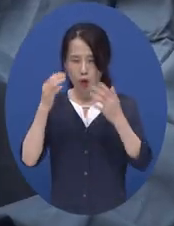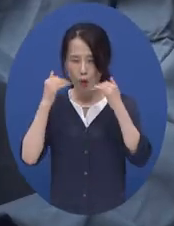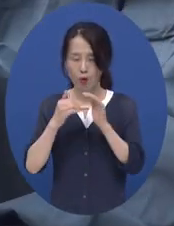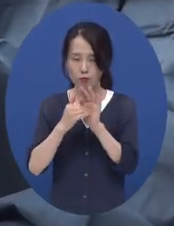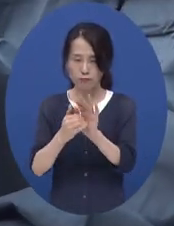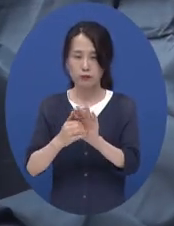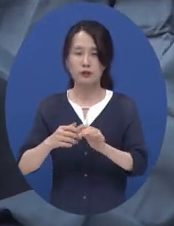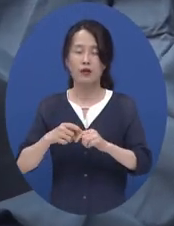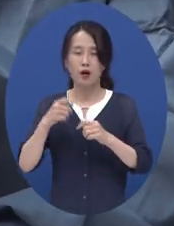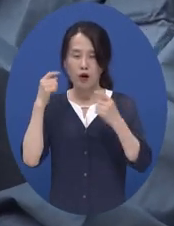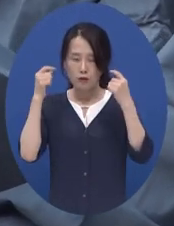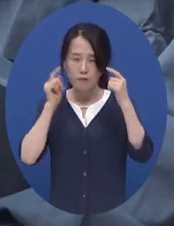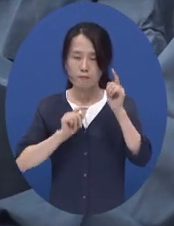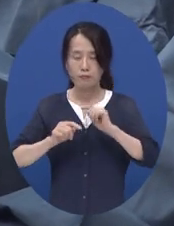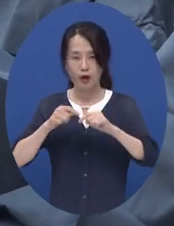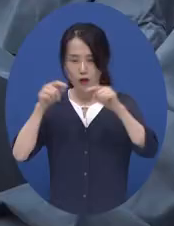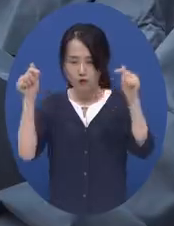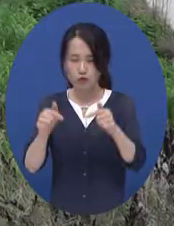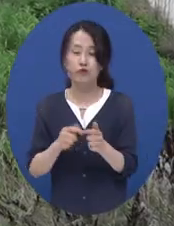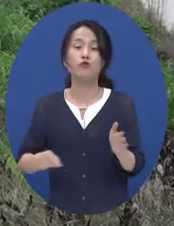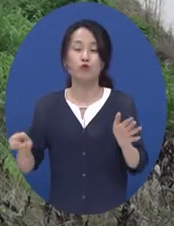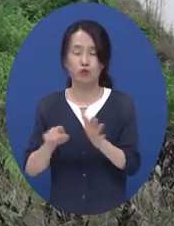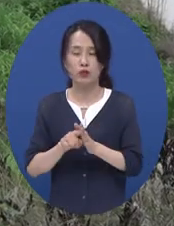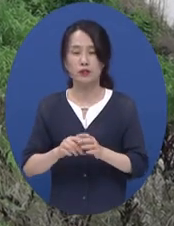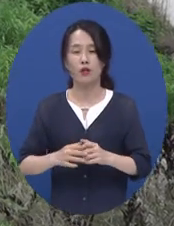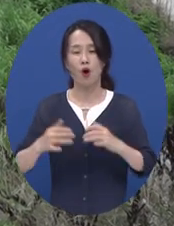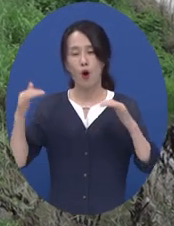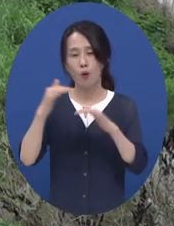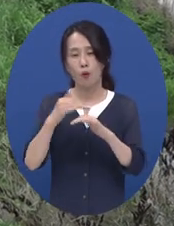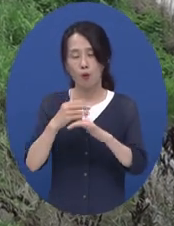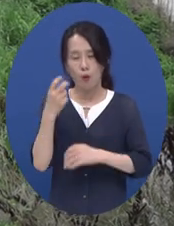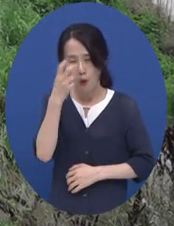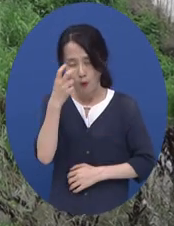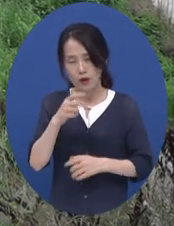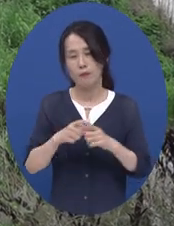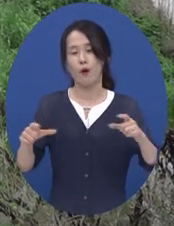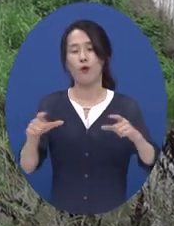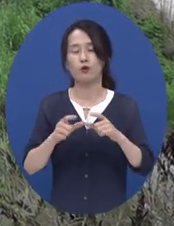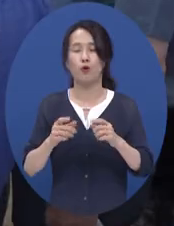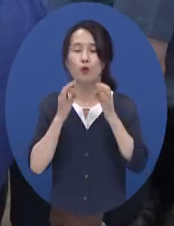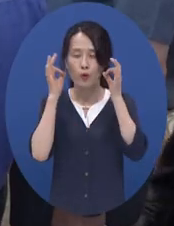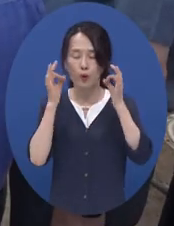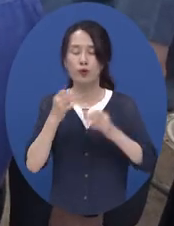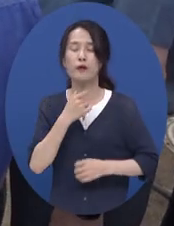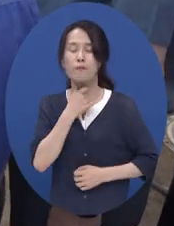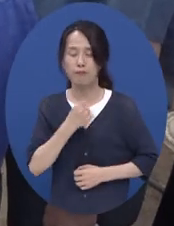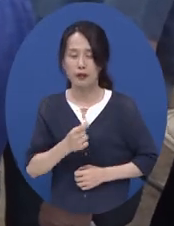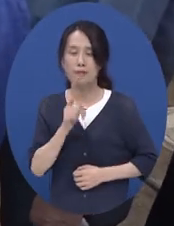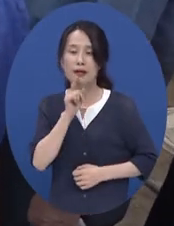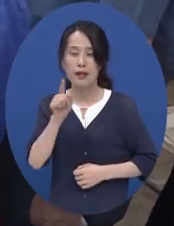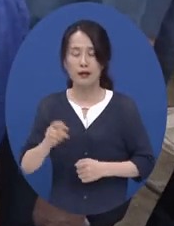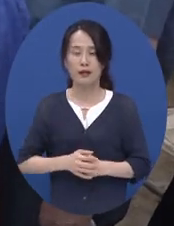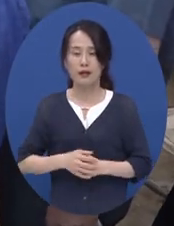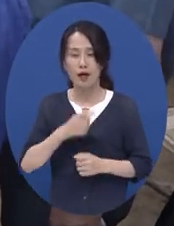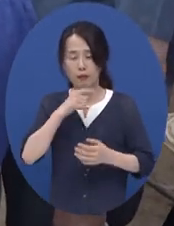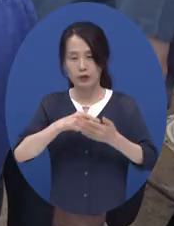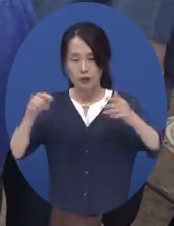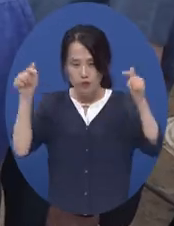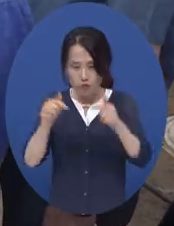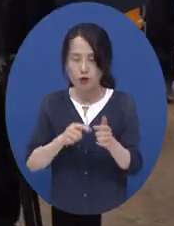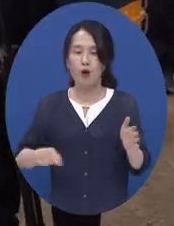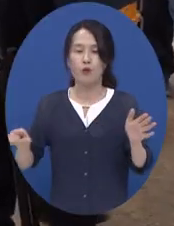위해 평소 농가에서 급수와 소독, 환기 등 관리 활동에 힘써야 한다며 경기도에서도